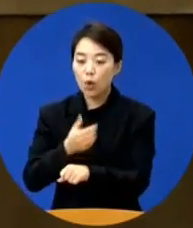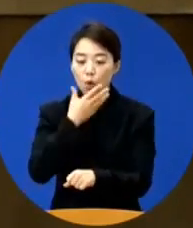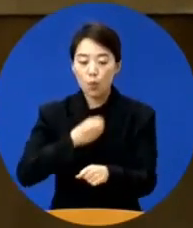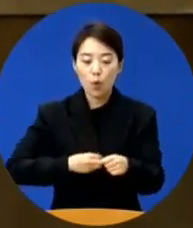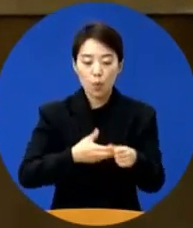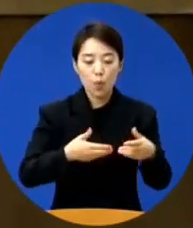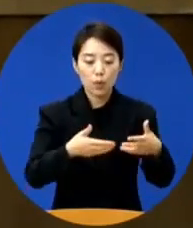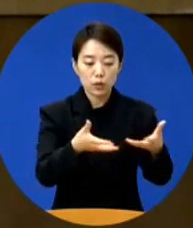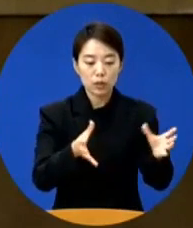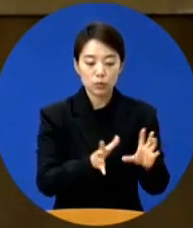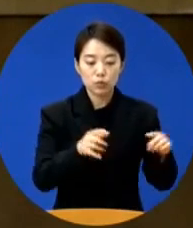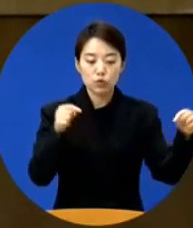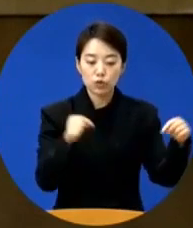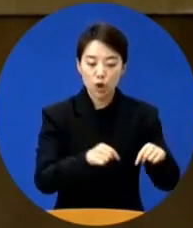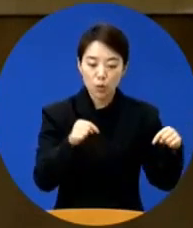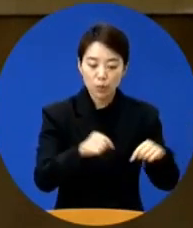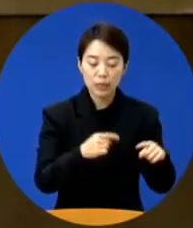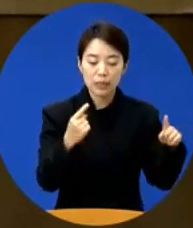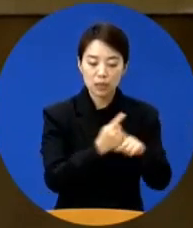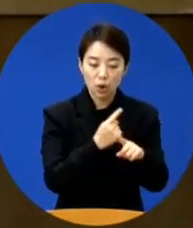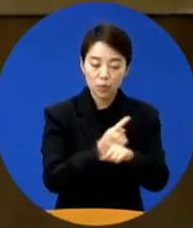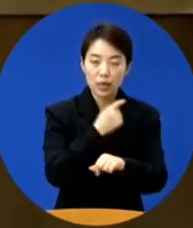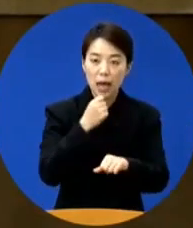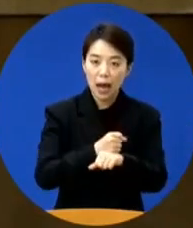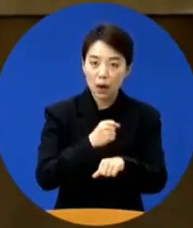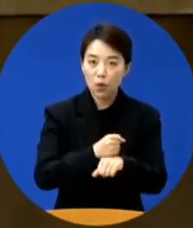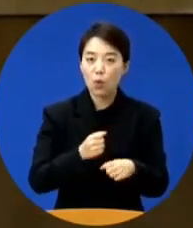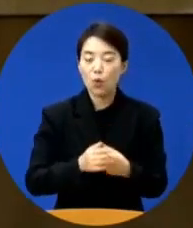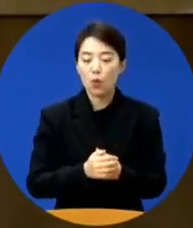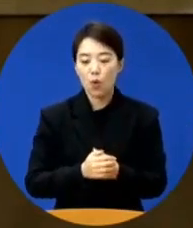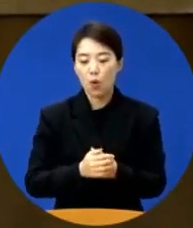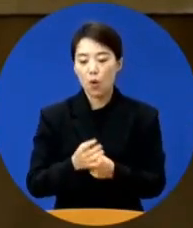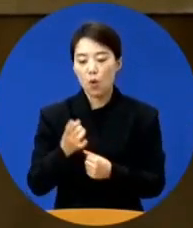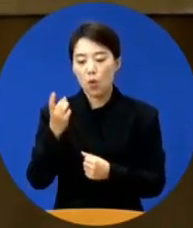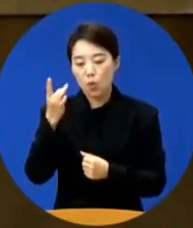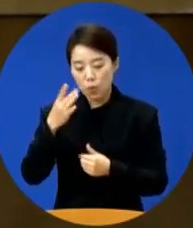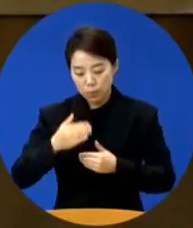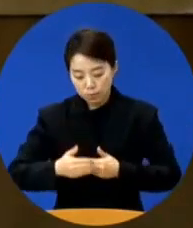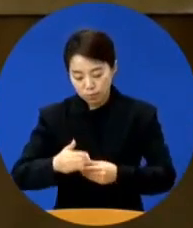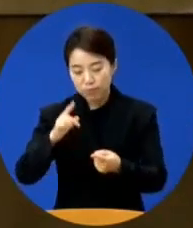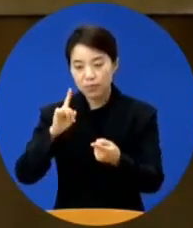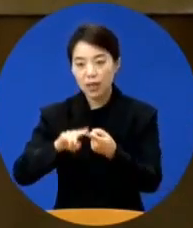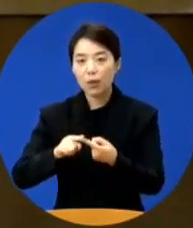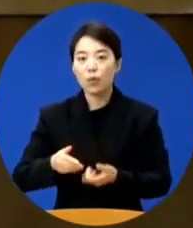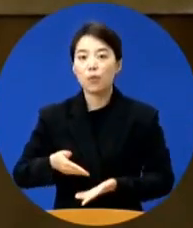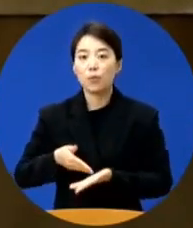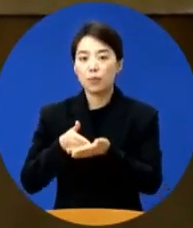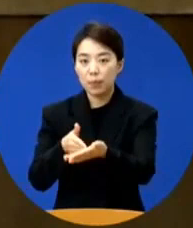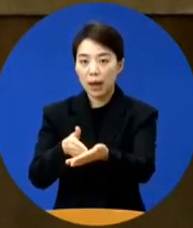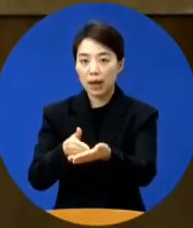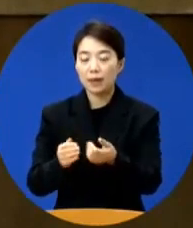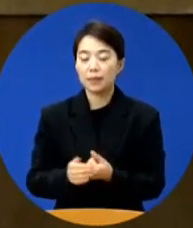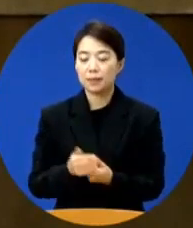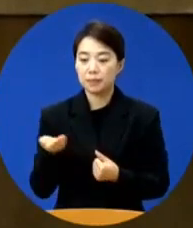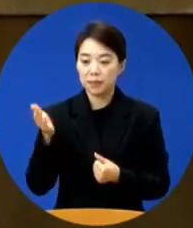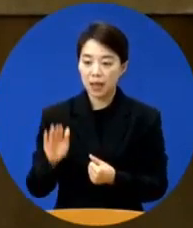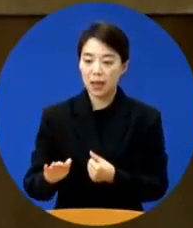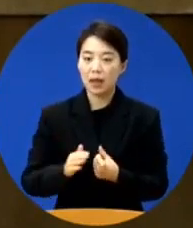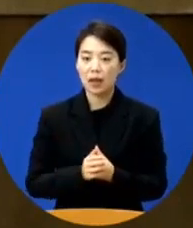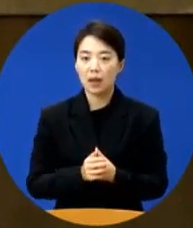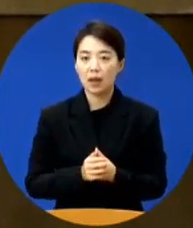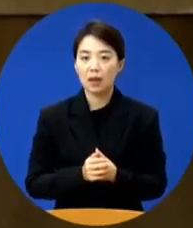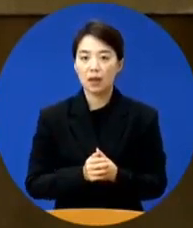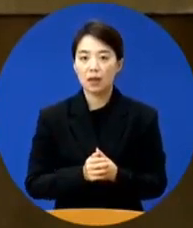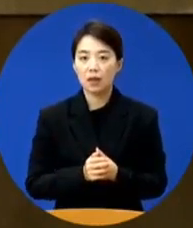협의 조례 정비를 하고 순리대로 처리하자고 주문하였습니다. 그러나